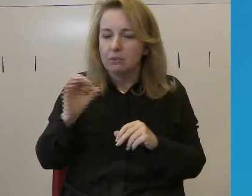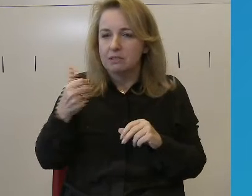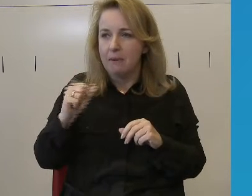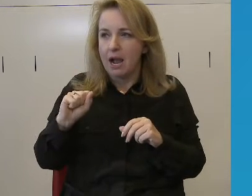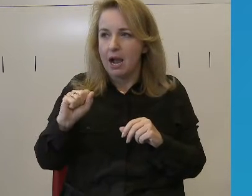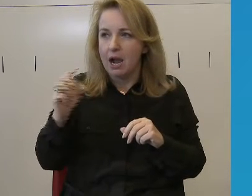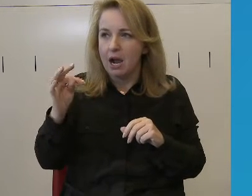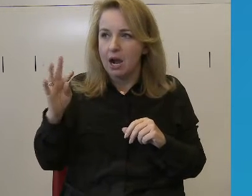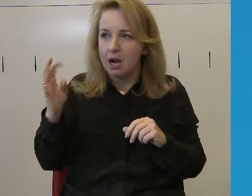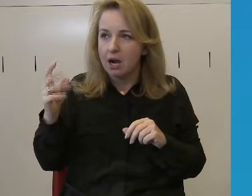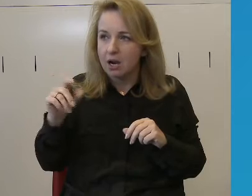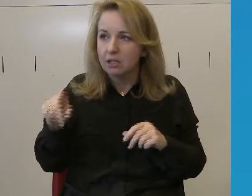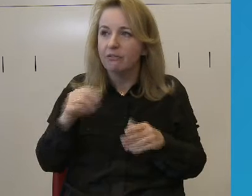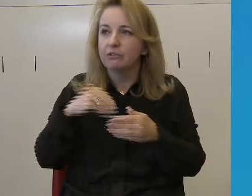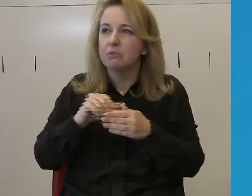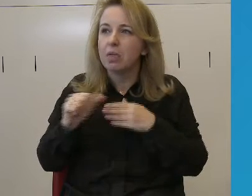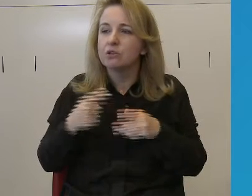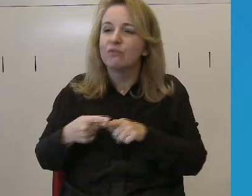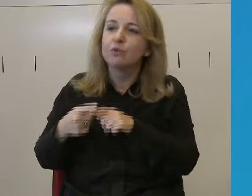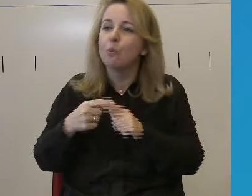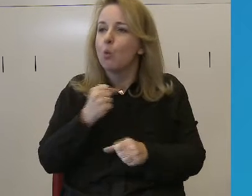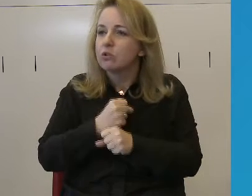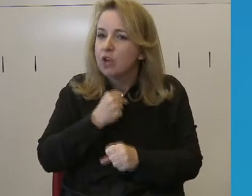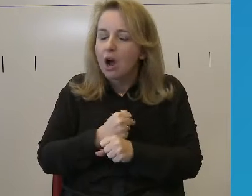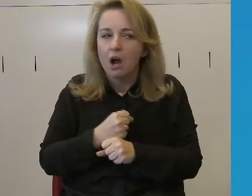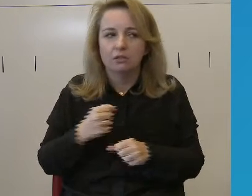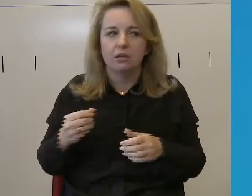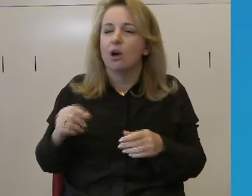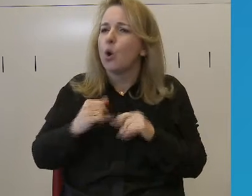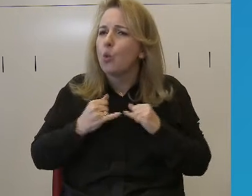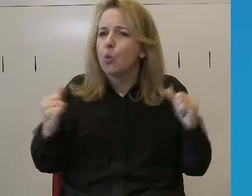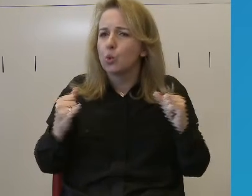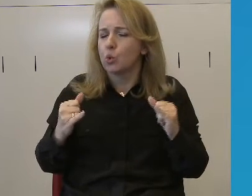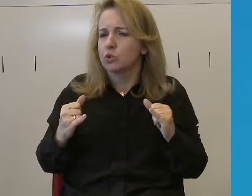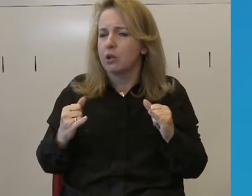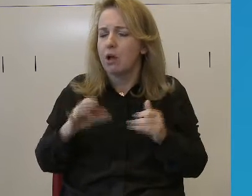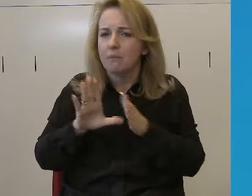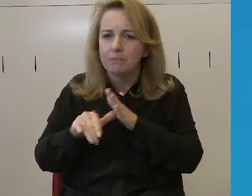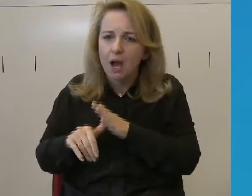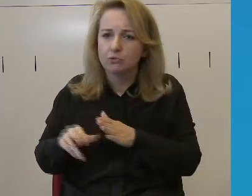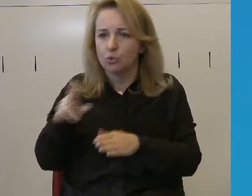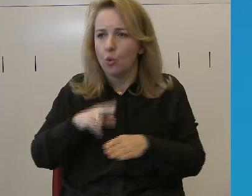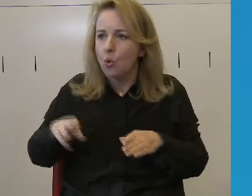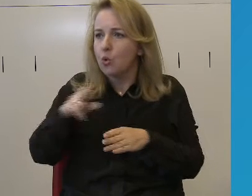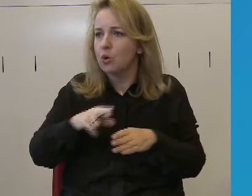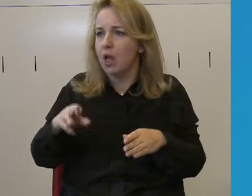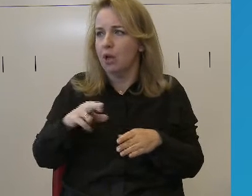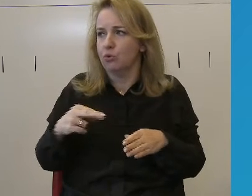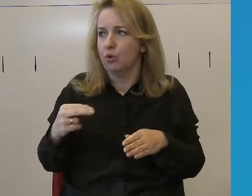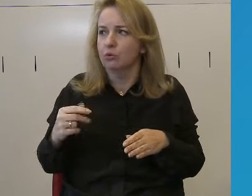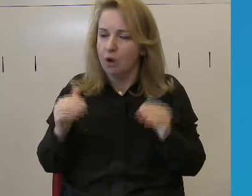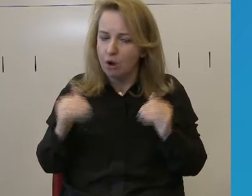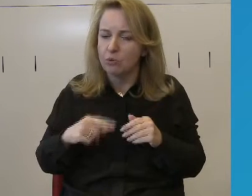współdziałanie przedmiotów nie tylko w skali miasta, ale także w skali regionów. Myślę, że tutaj będziemy mogli na ten temat więcej